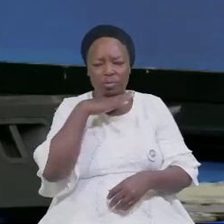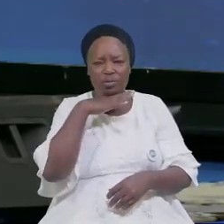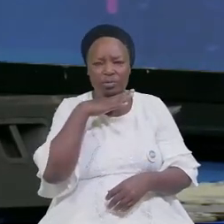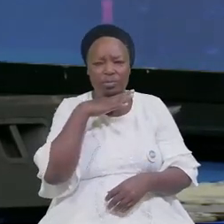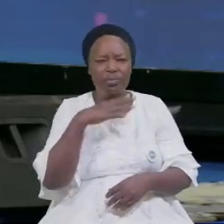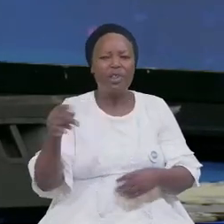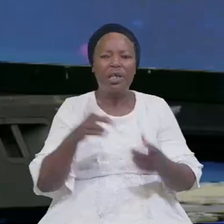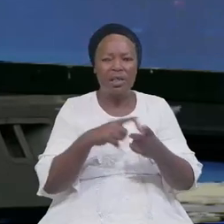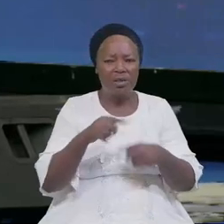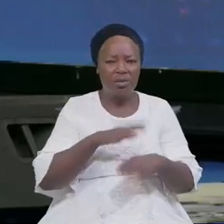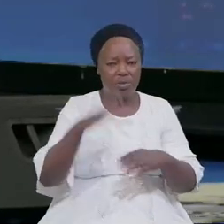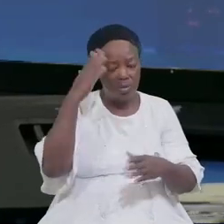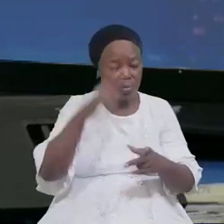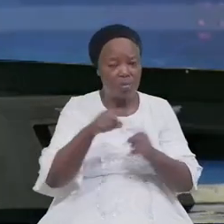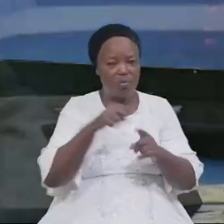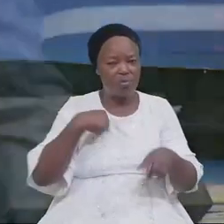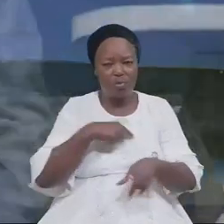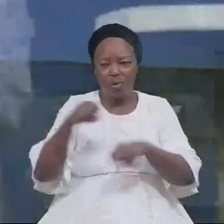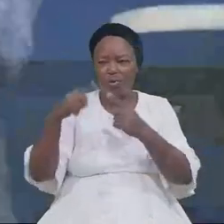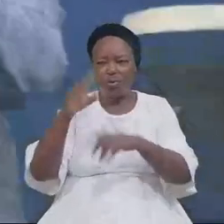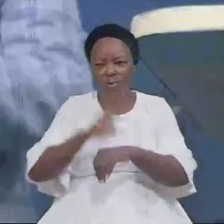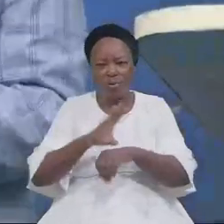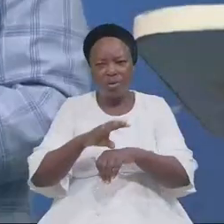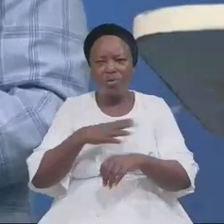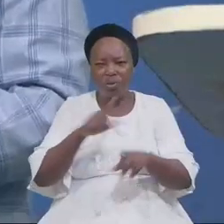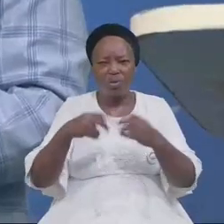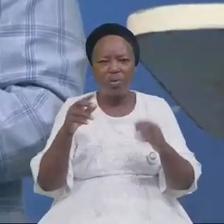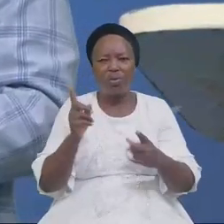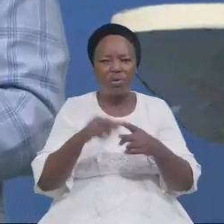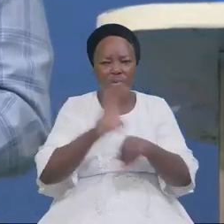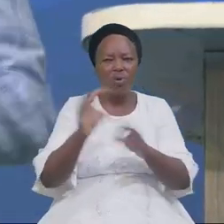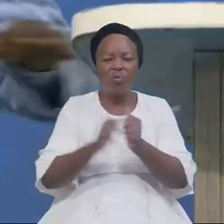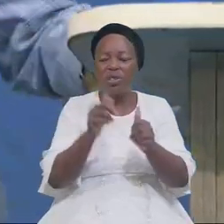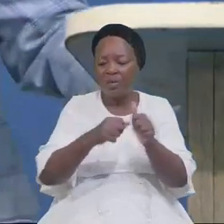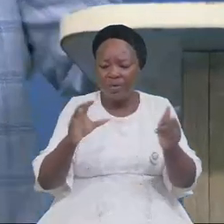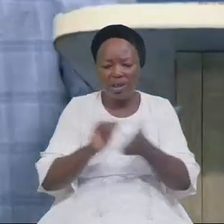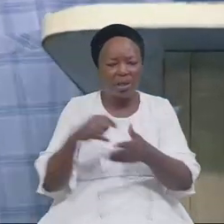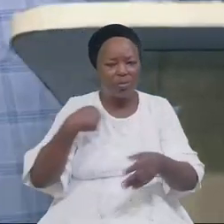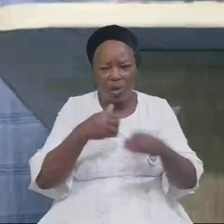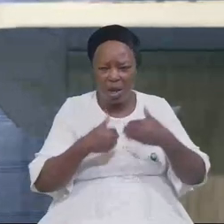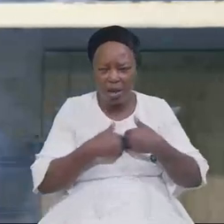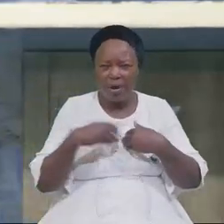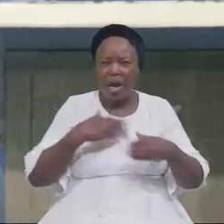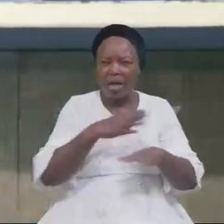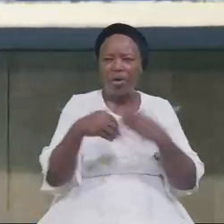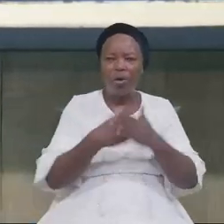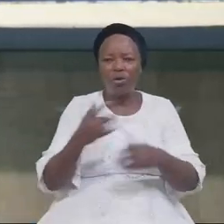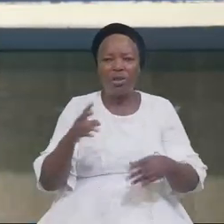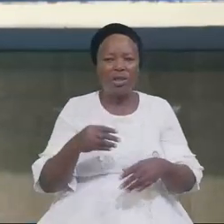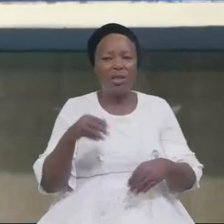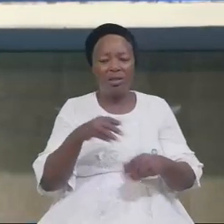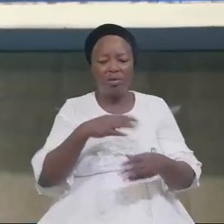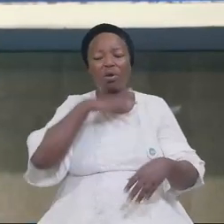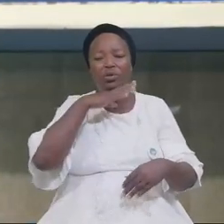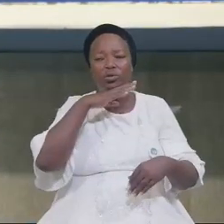la corruption. On va à l'église, avec tout ce qu'on a. Et ces choses, la corruption est là, on